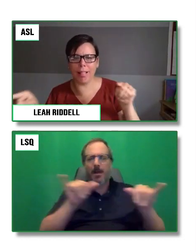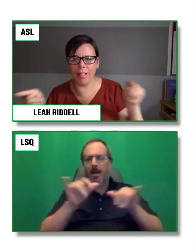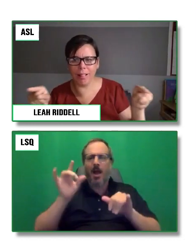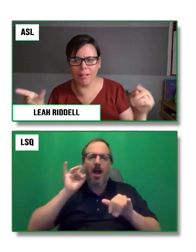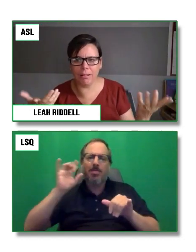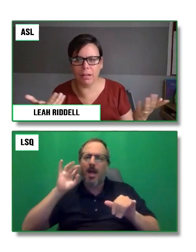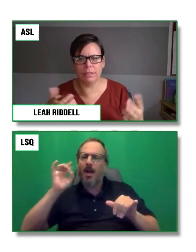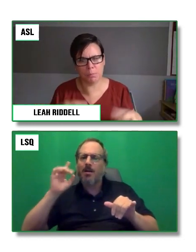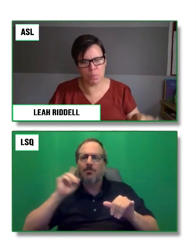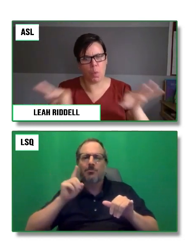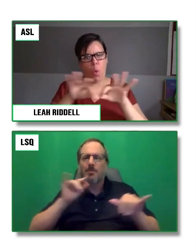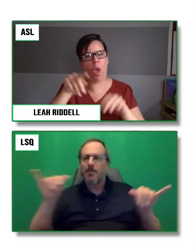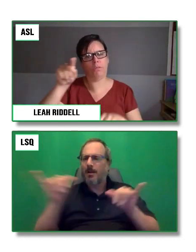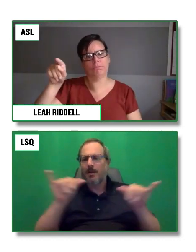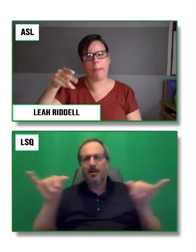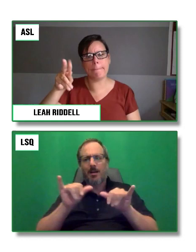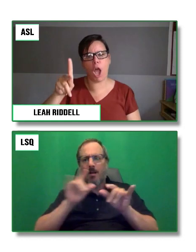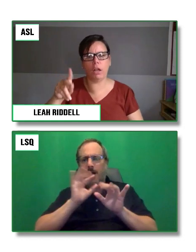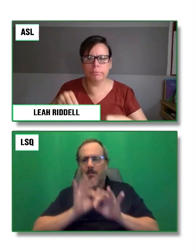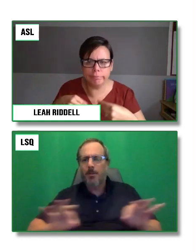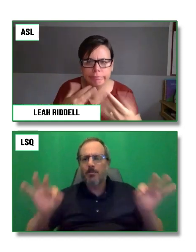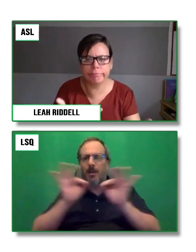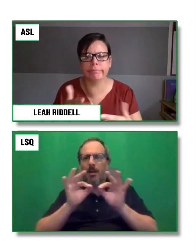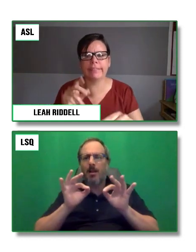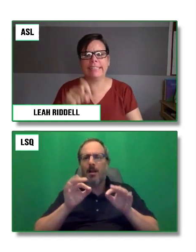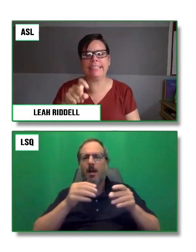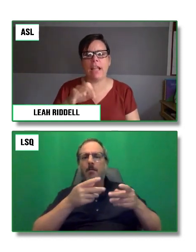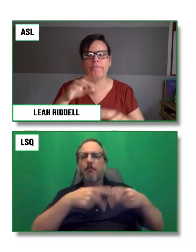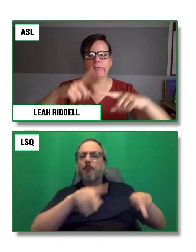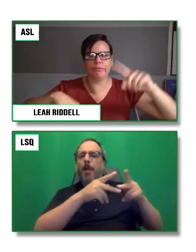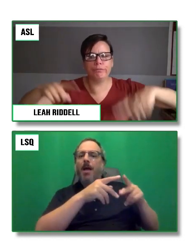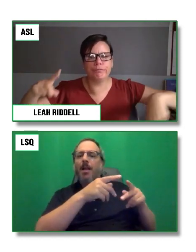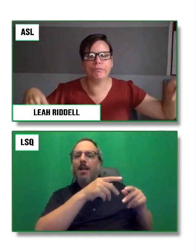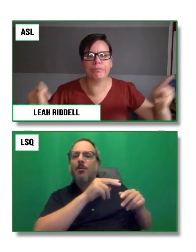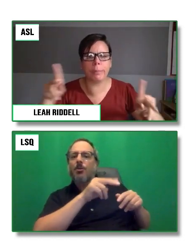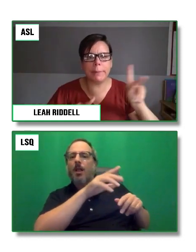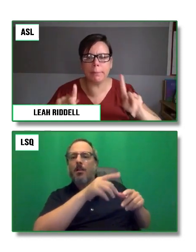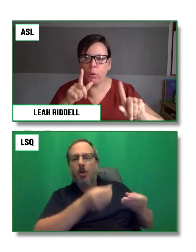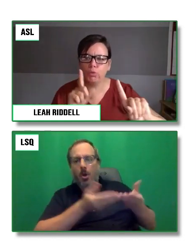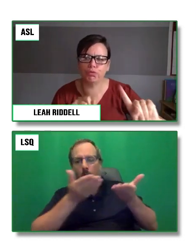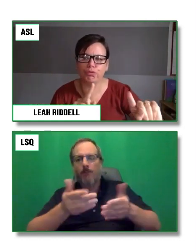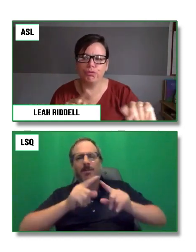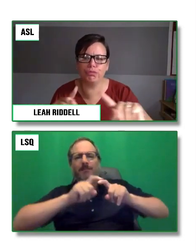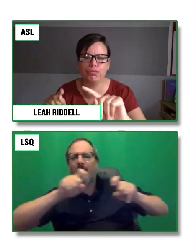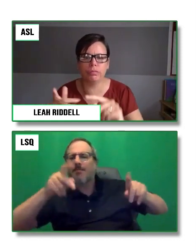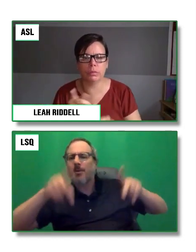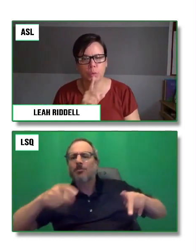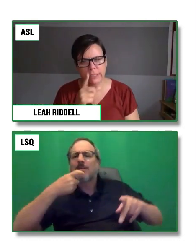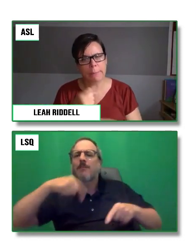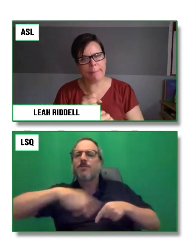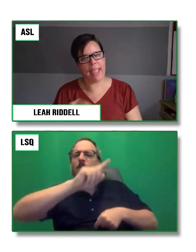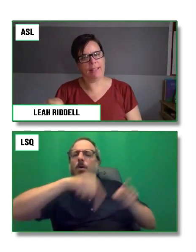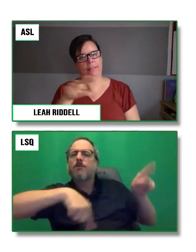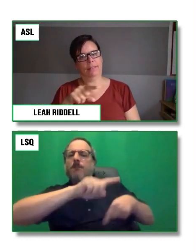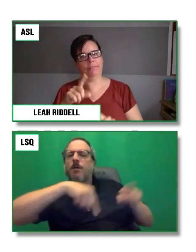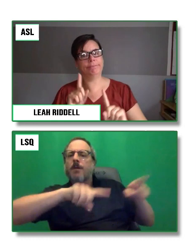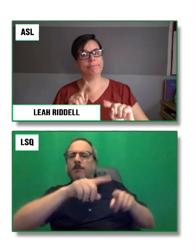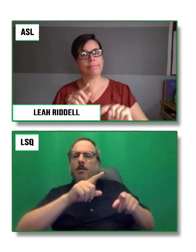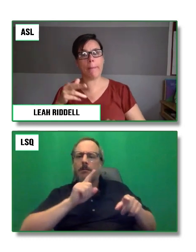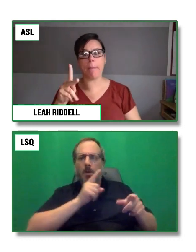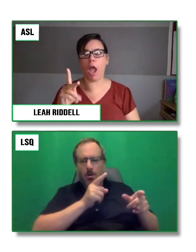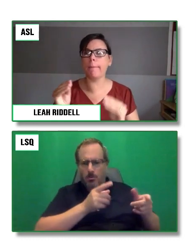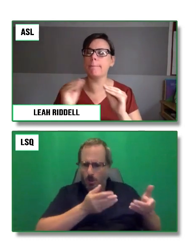doivent avoir accès aux mêmes informations auxquelles ont accès les autres. Il est important que le personnel du